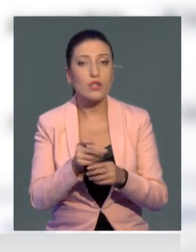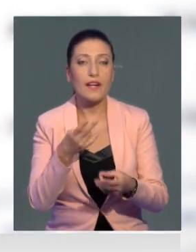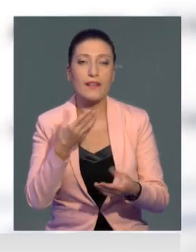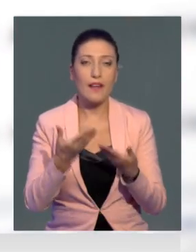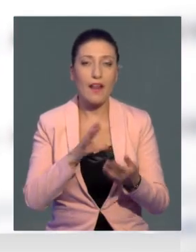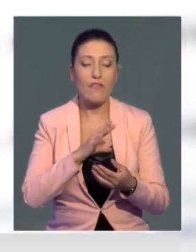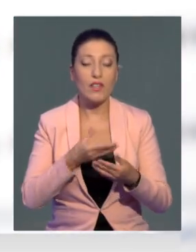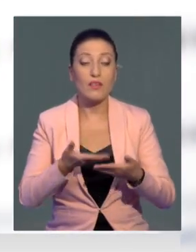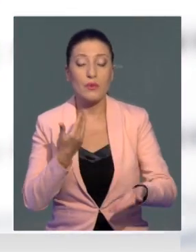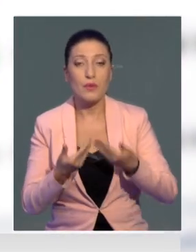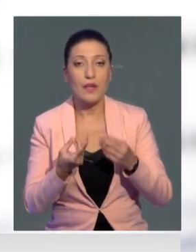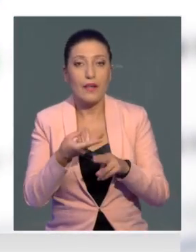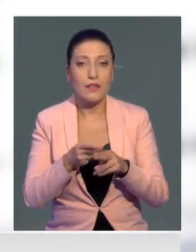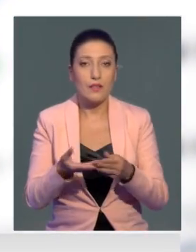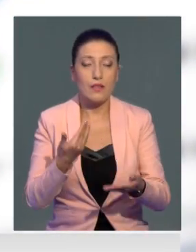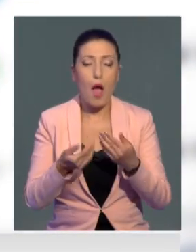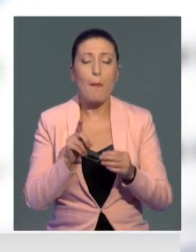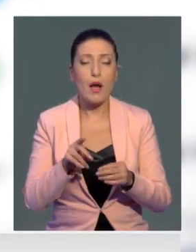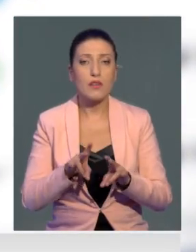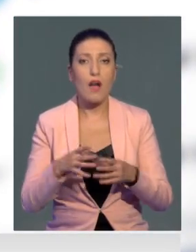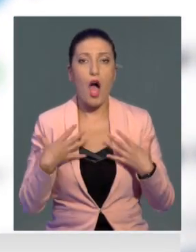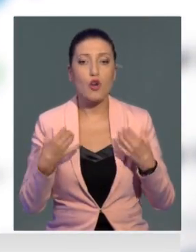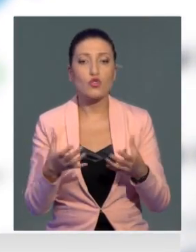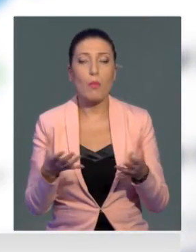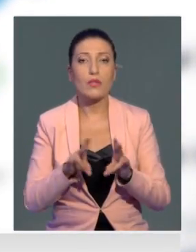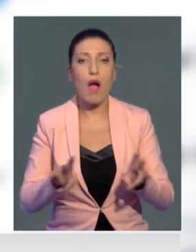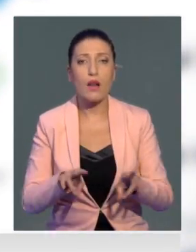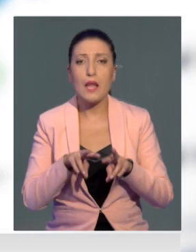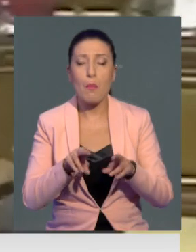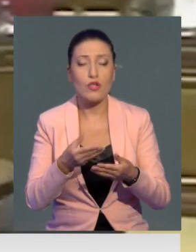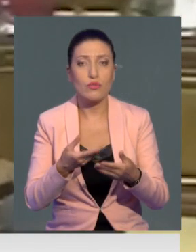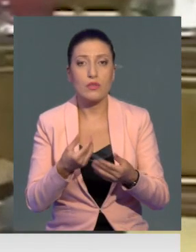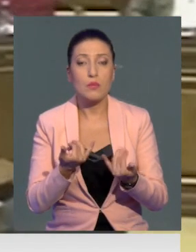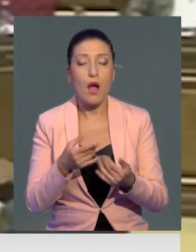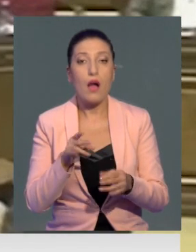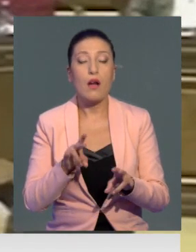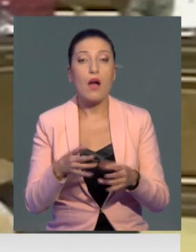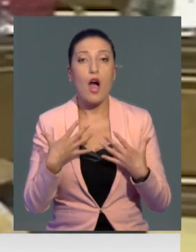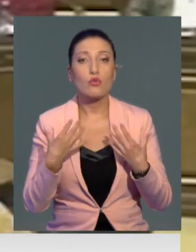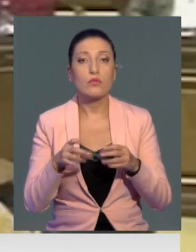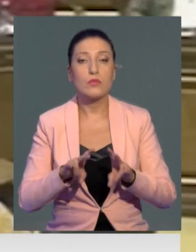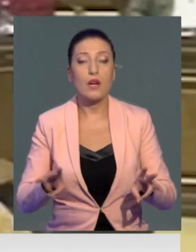խմբագրվել է, բայց կրկին ոչ այնպես, ինչպես Թորոսյանն է ասել, նախարարը նաև իր ելույթի տեսանյութն է տեղադրել։